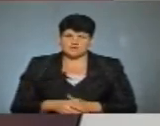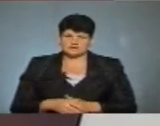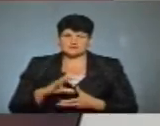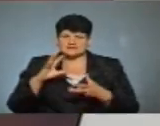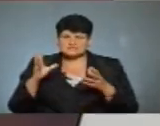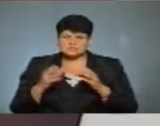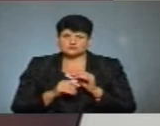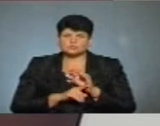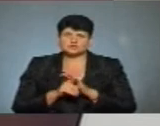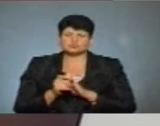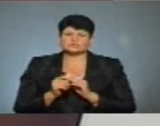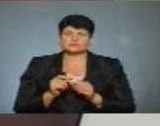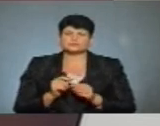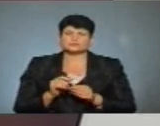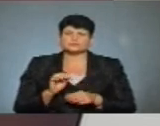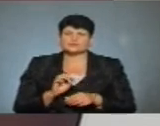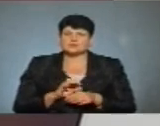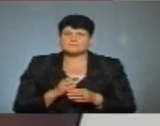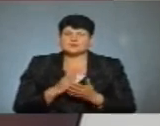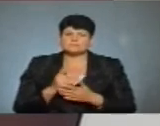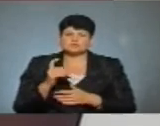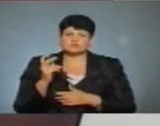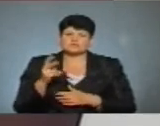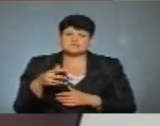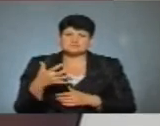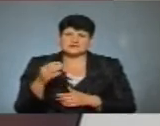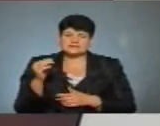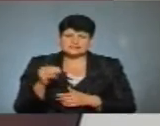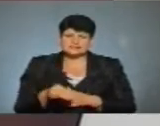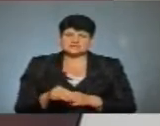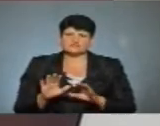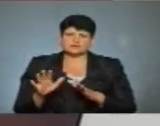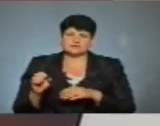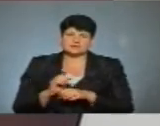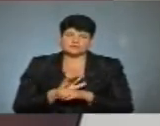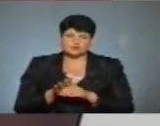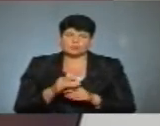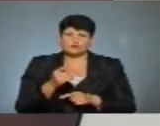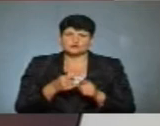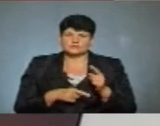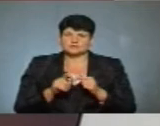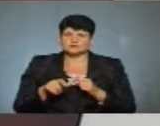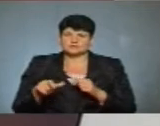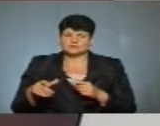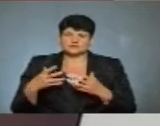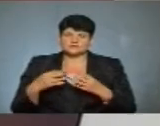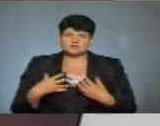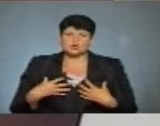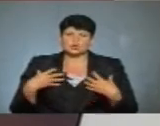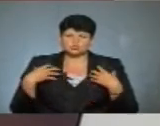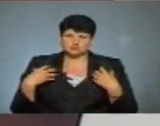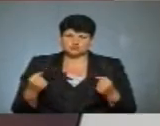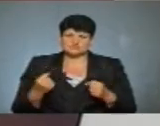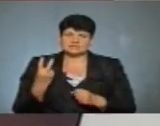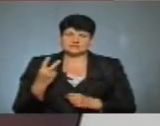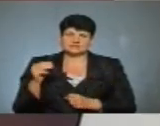від початку спалаху маємо понад 125 тисяч випадків коронавірусу. Майже половина пацієнтів вже одужали,